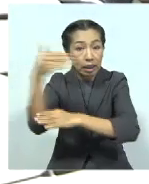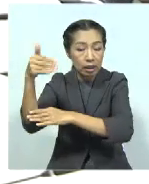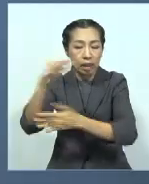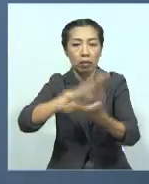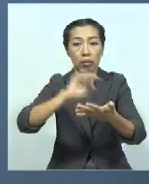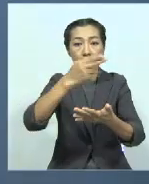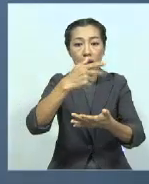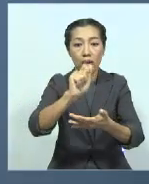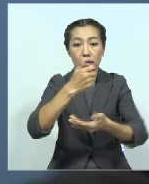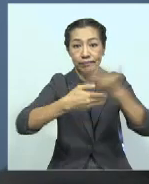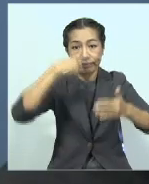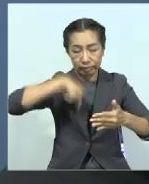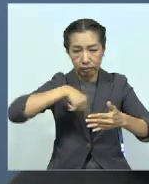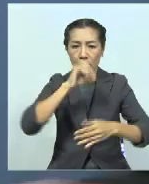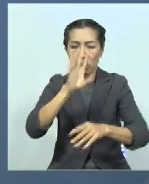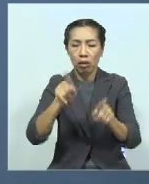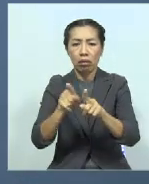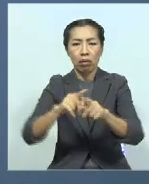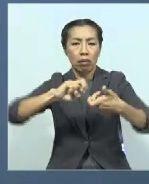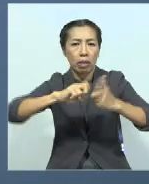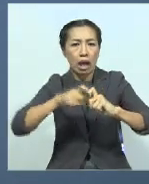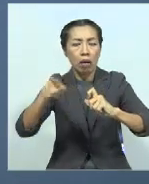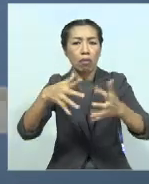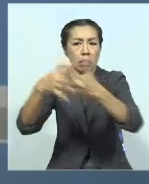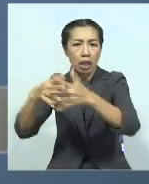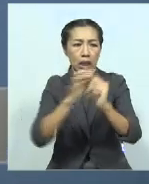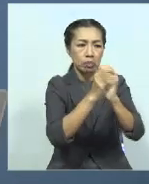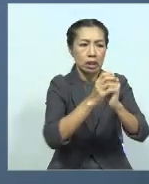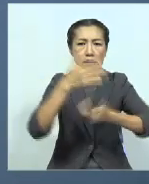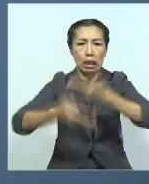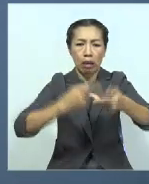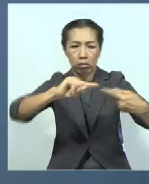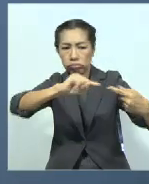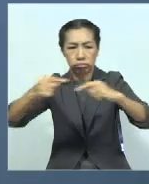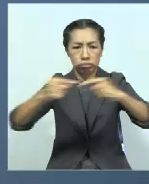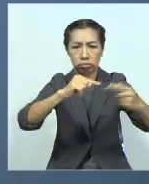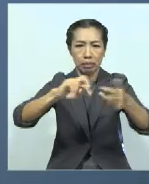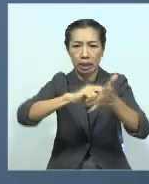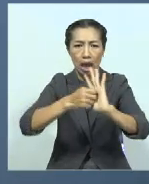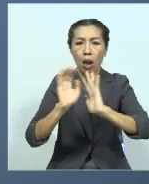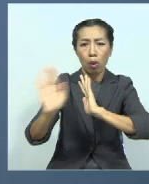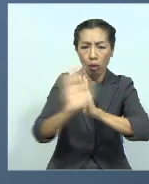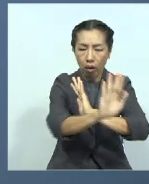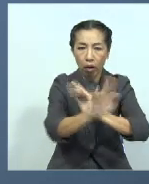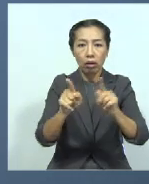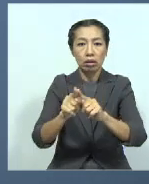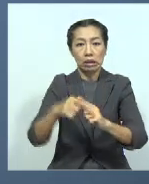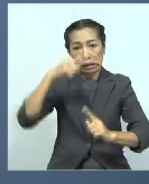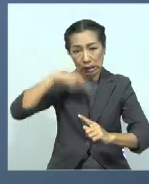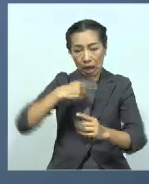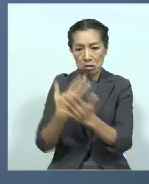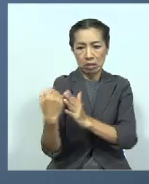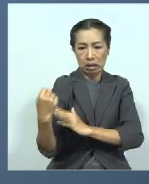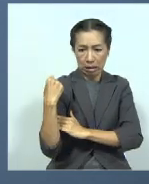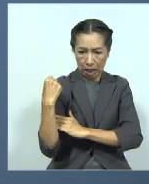หอการค้าไทยบอกว่าปัญหาสงครามการค้าที่ยังยืดเยื้อทิศทางเศรษฐกิจโลกชะลอตัวอัตราแลกเปลี่ยนของไทยที่